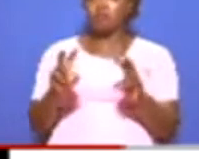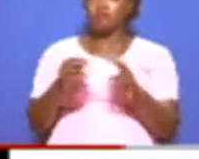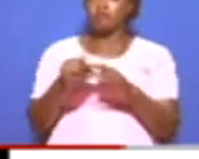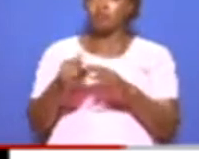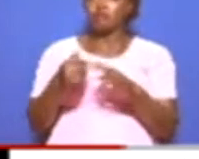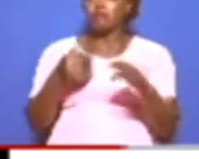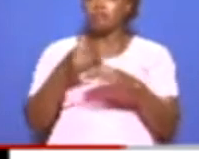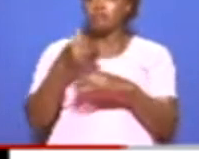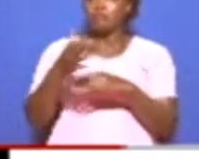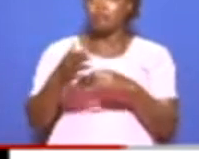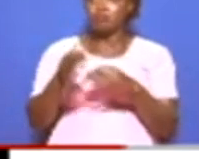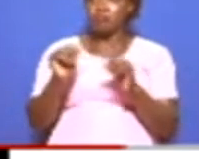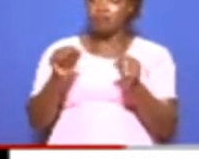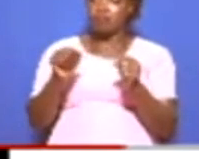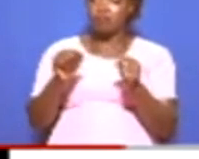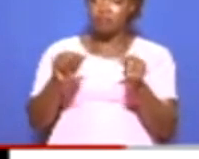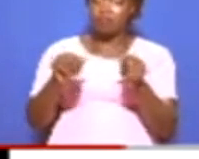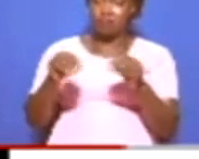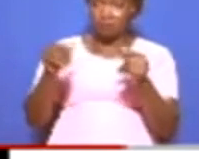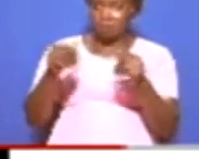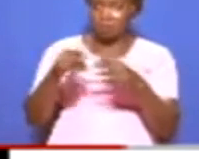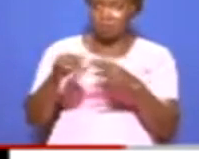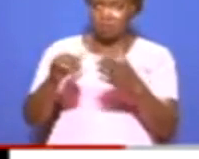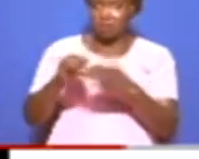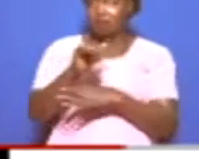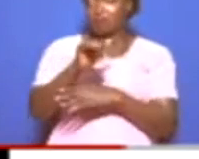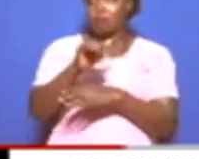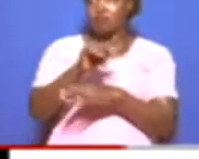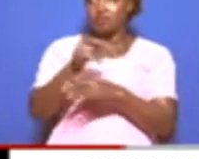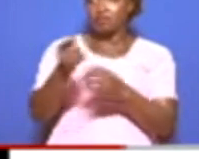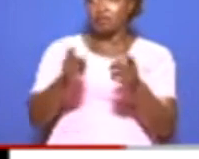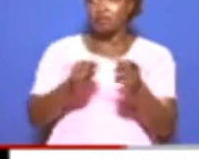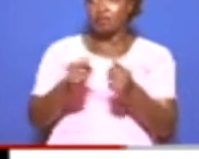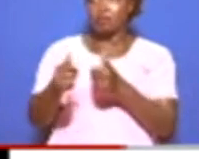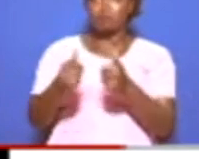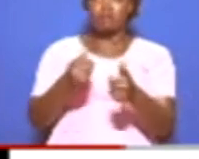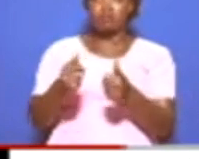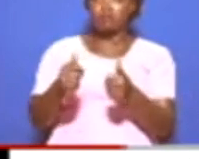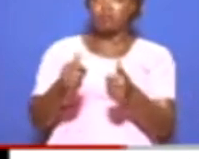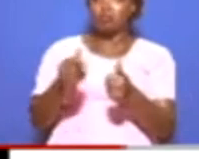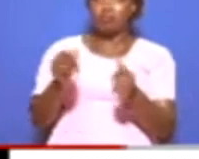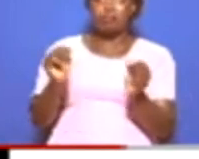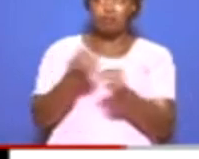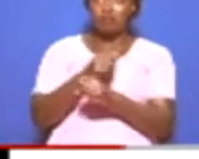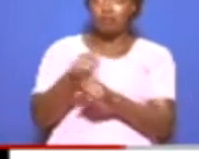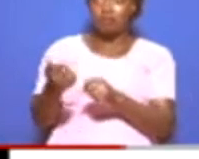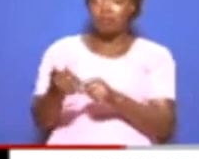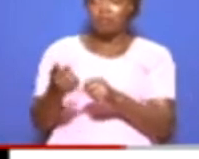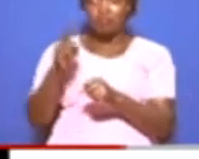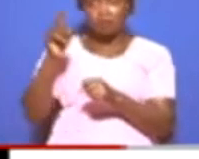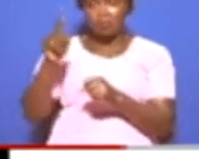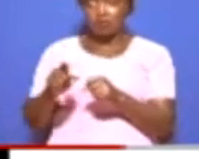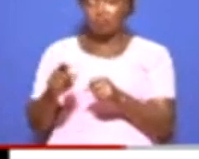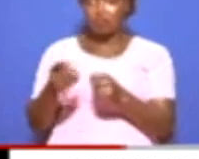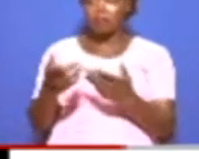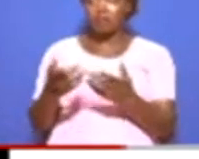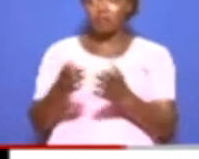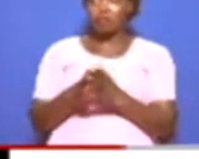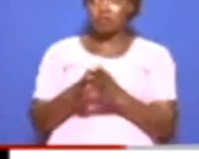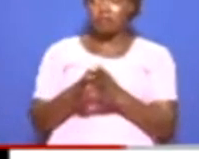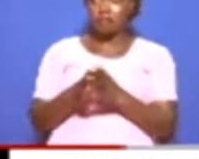kuwa umehitimu kwa rubani no, lakini huwezi rusha ndege nyingine tena. Lazima uende ufanye kitu inaitwa